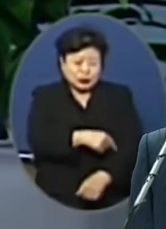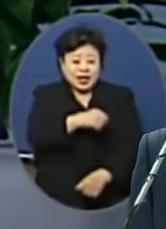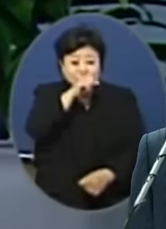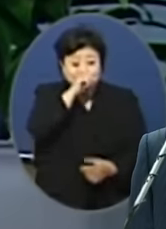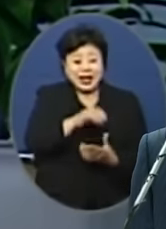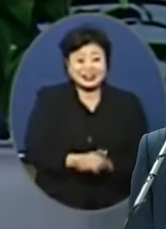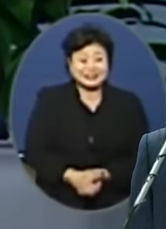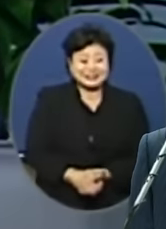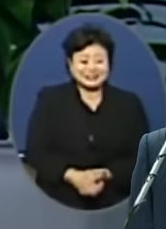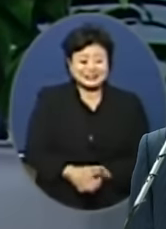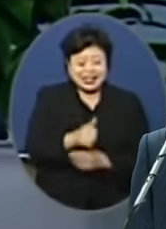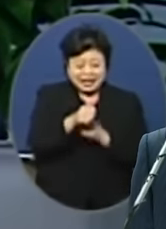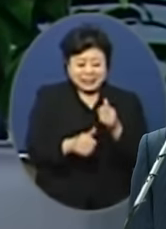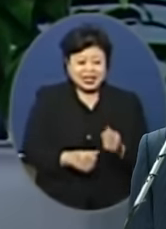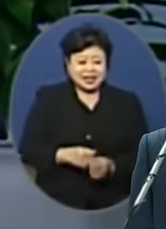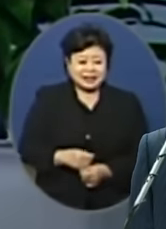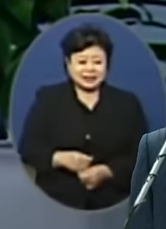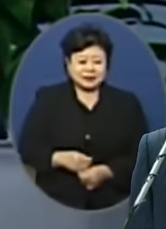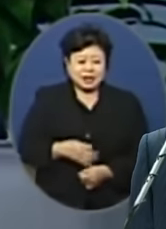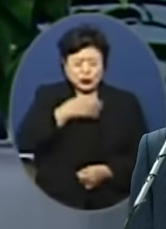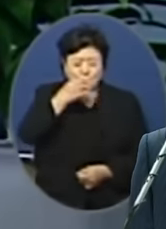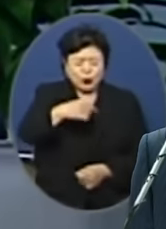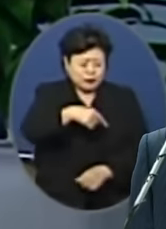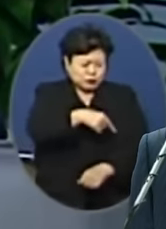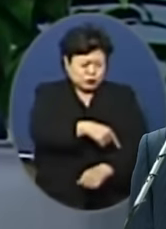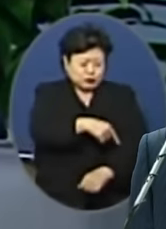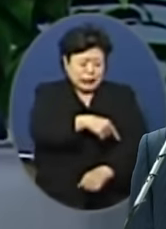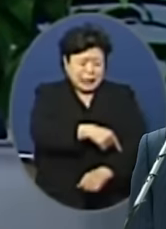좋습니다. 하나님이 독감 주사